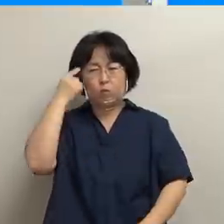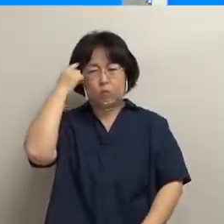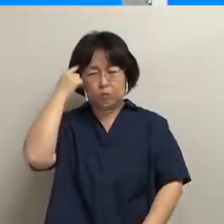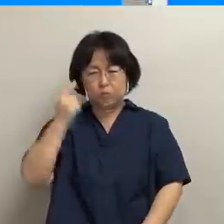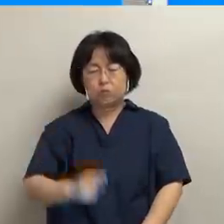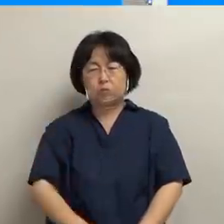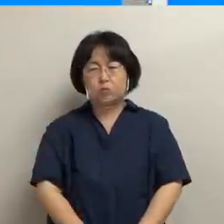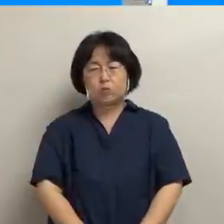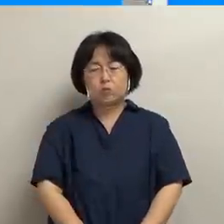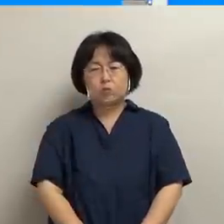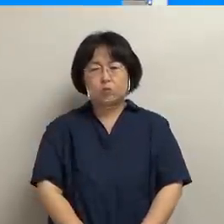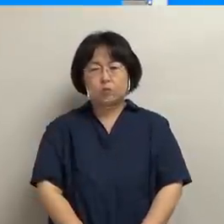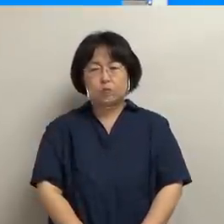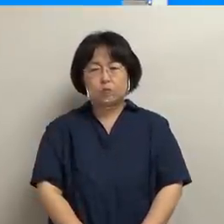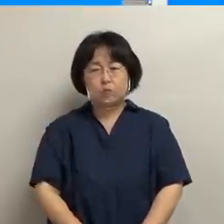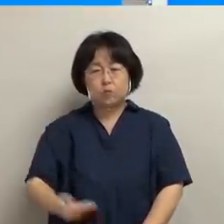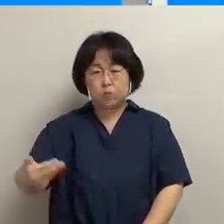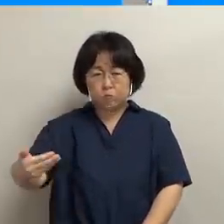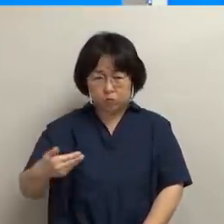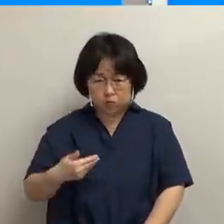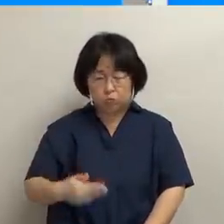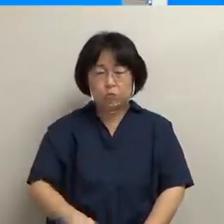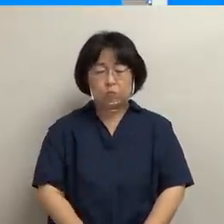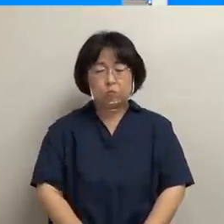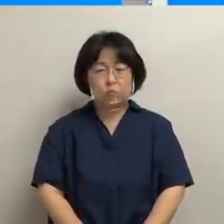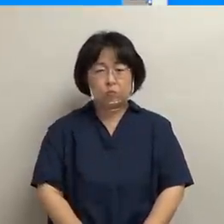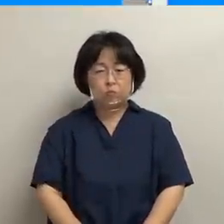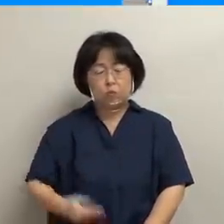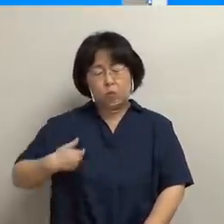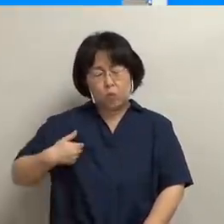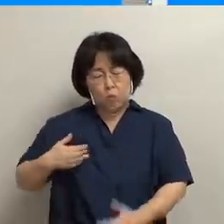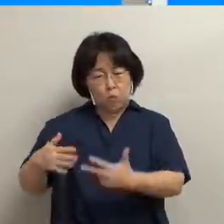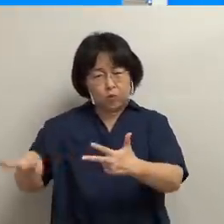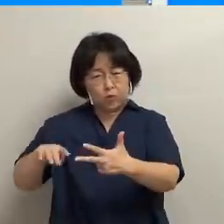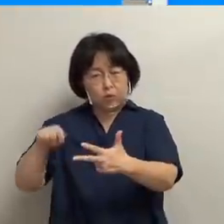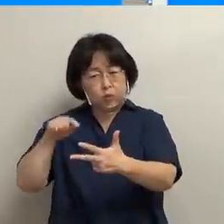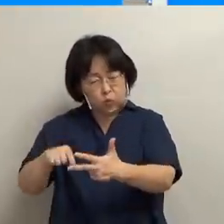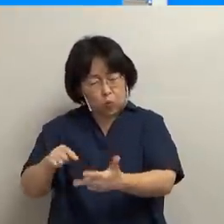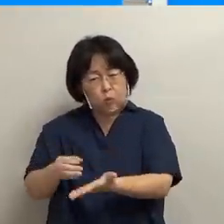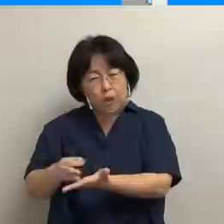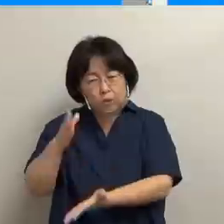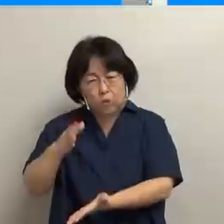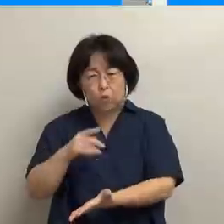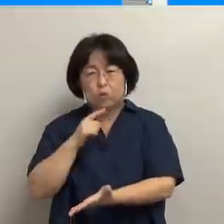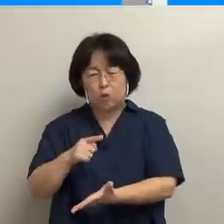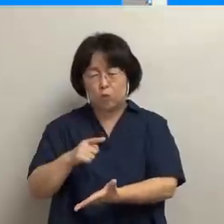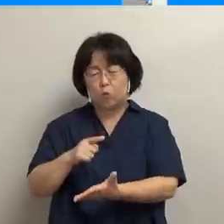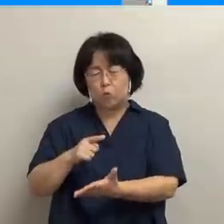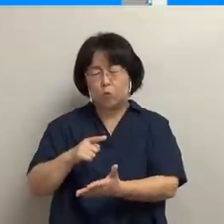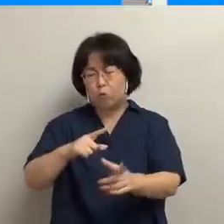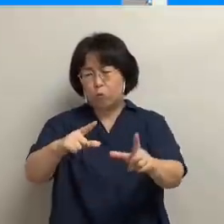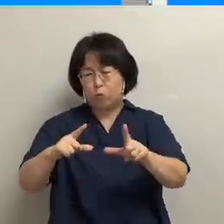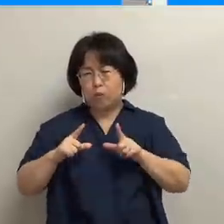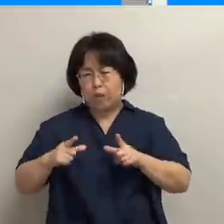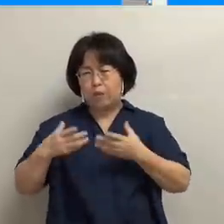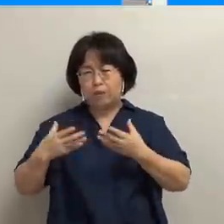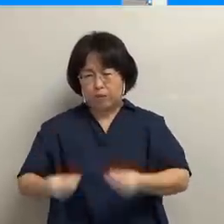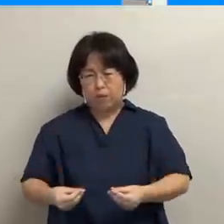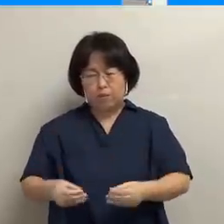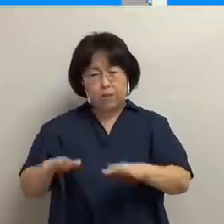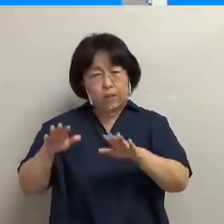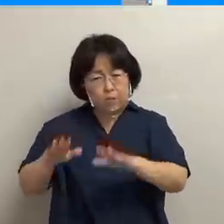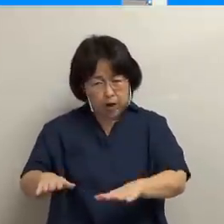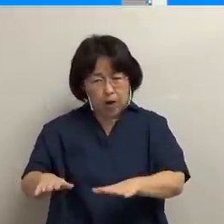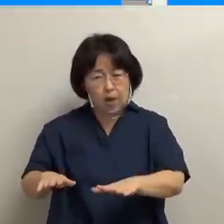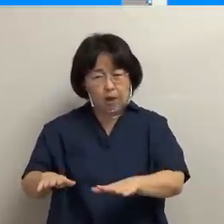ます先日もその療養施設を活用っていうあのお答えされてたかと思うんですけどもあの今あるものを